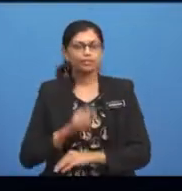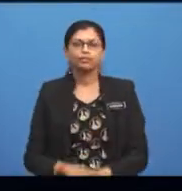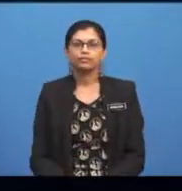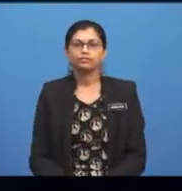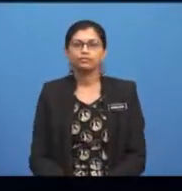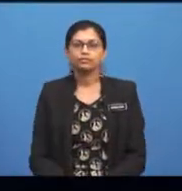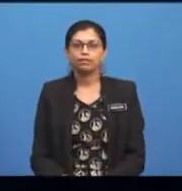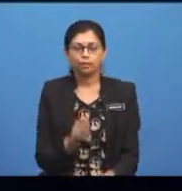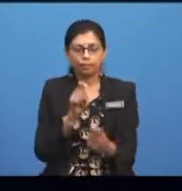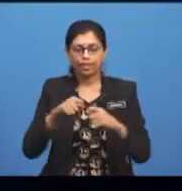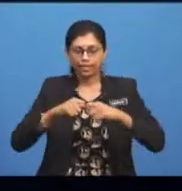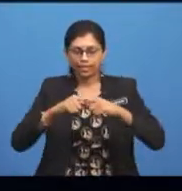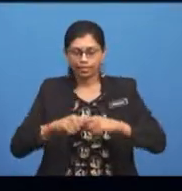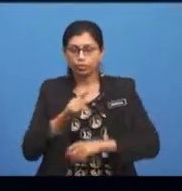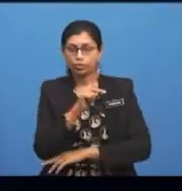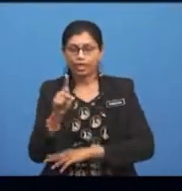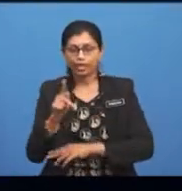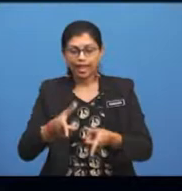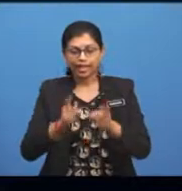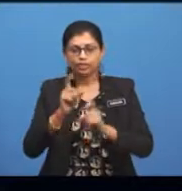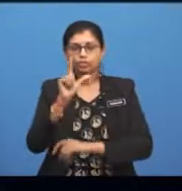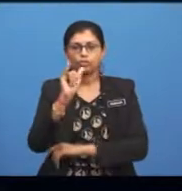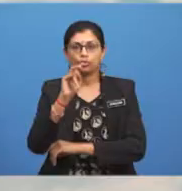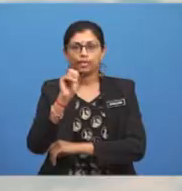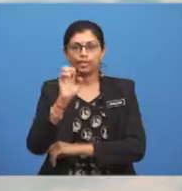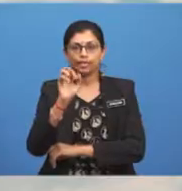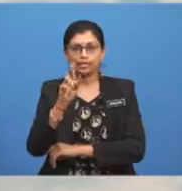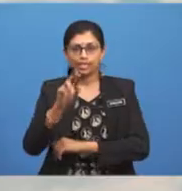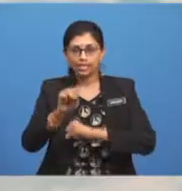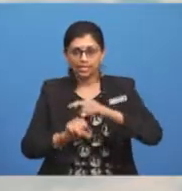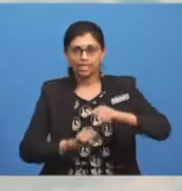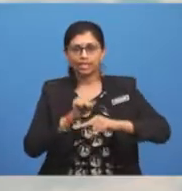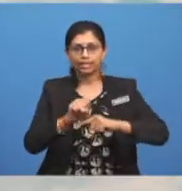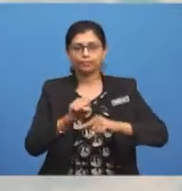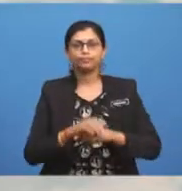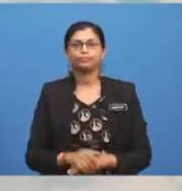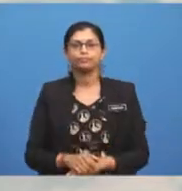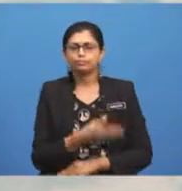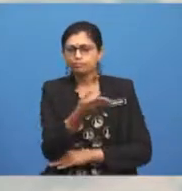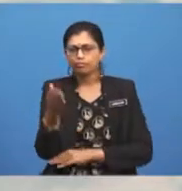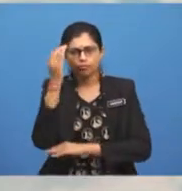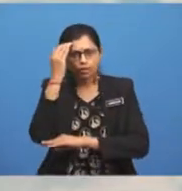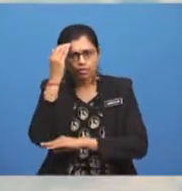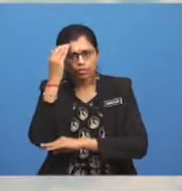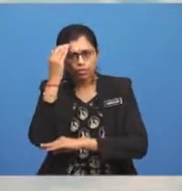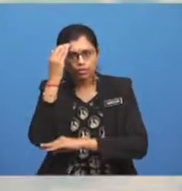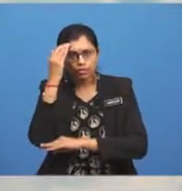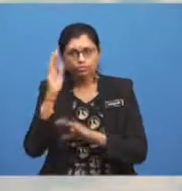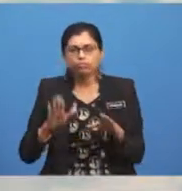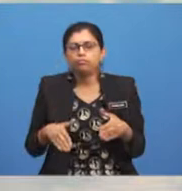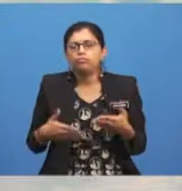untuk menentukan laju linear satelit. Tahukah murid-murid bagaimana